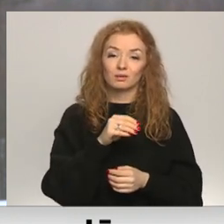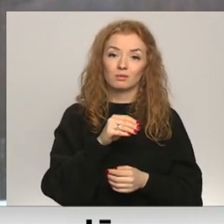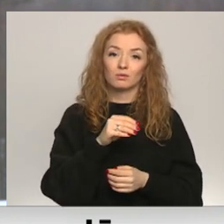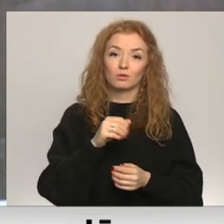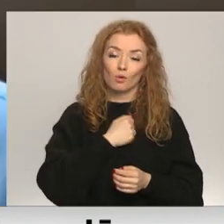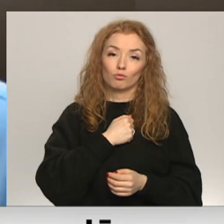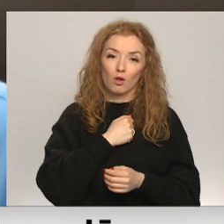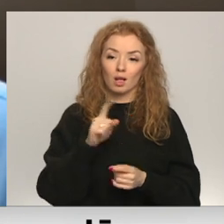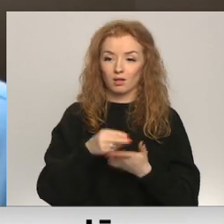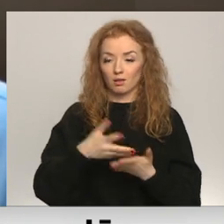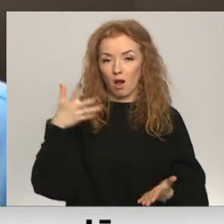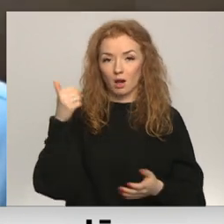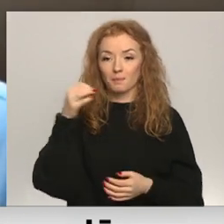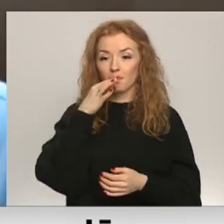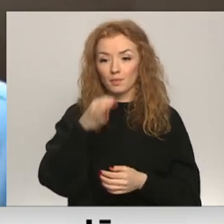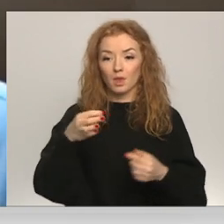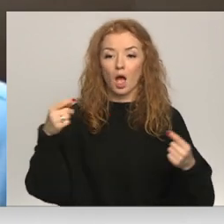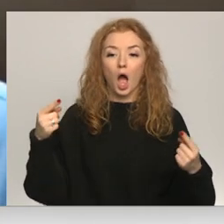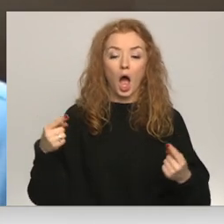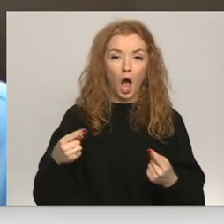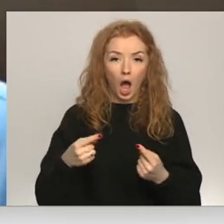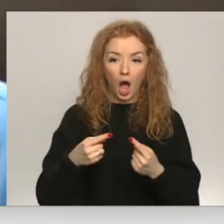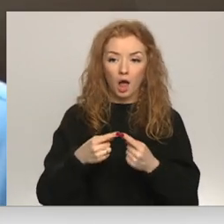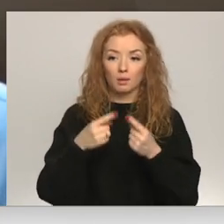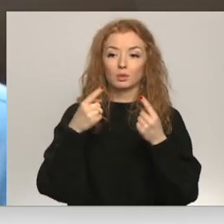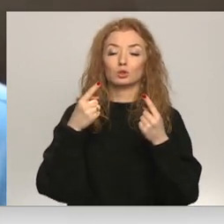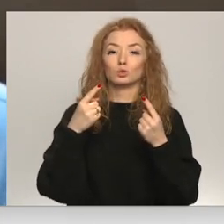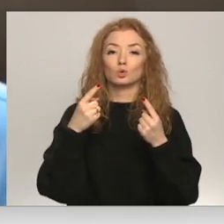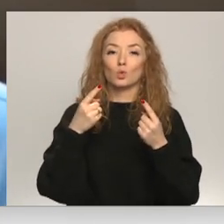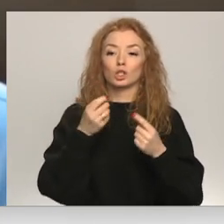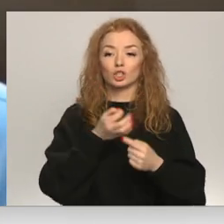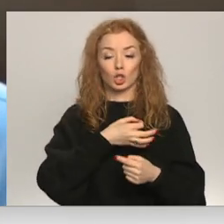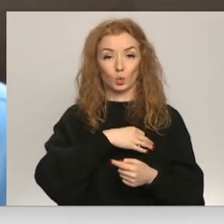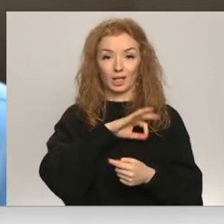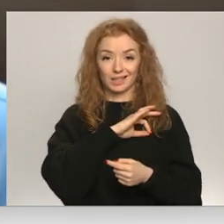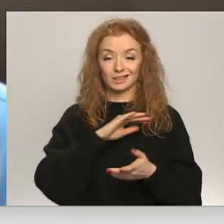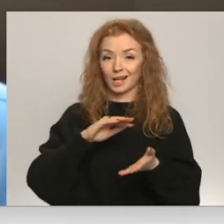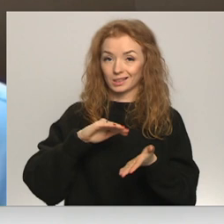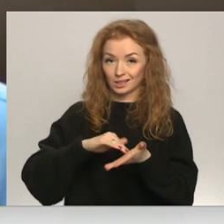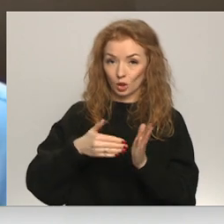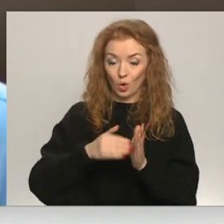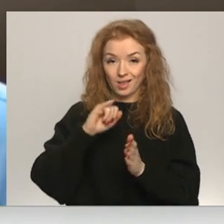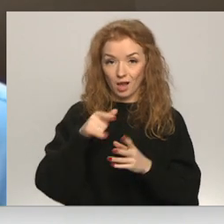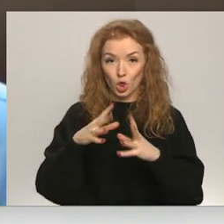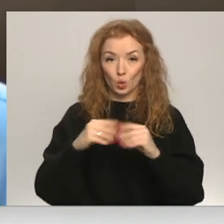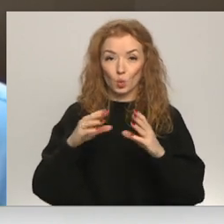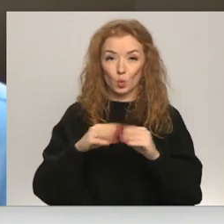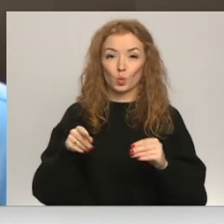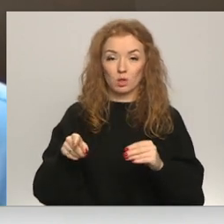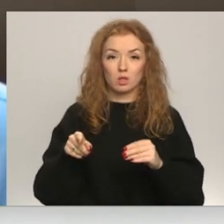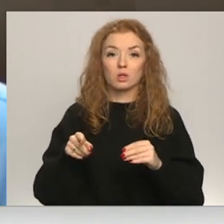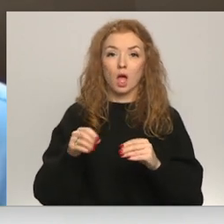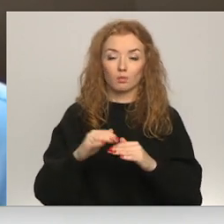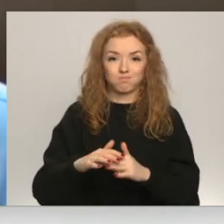nav. Atbilstoši tad šī brīža tai arī juridiskai situācijai, ja dūņas tiek krātas vairāk kā